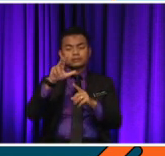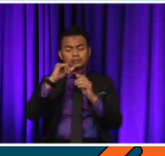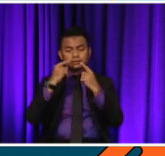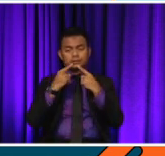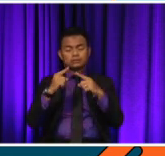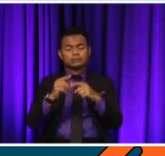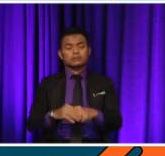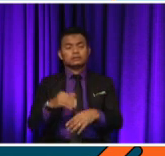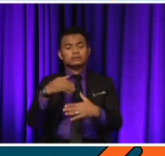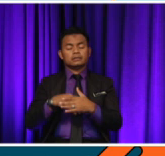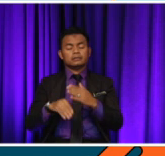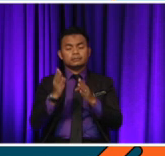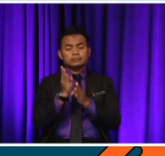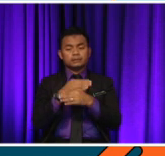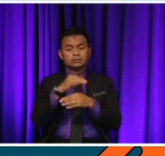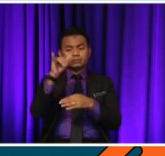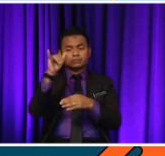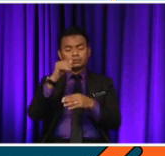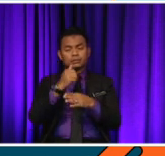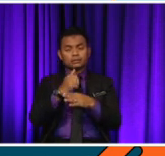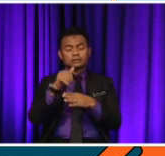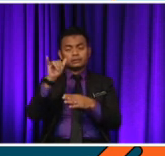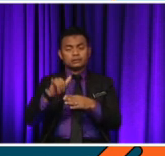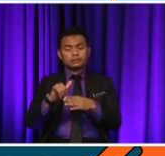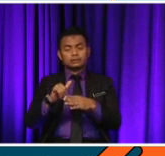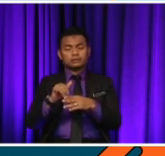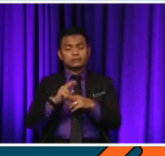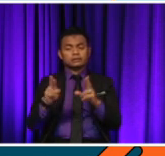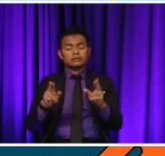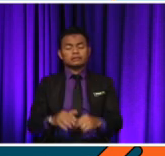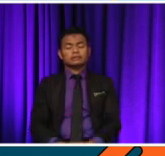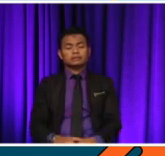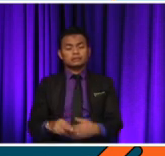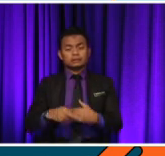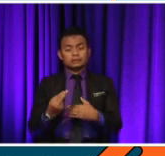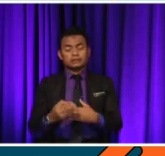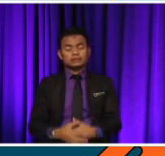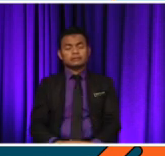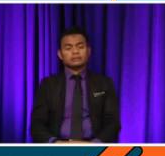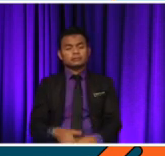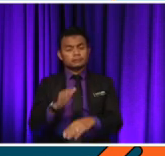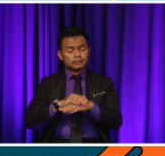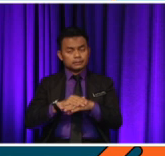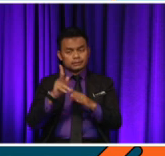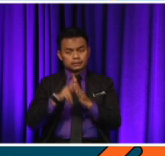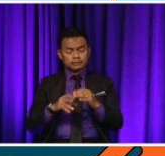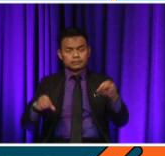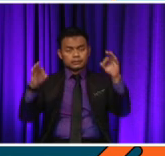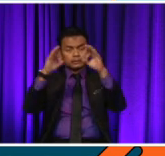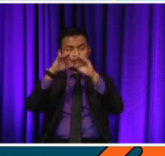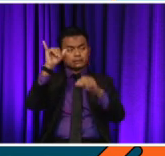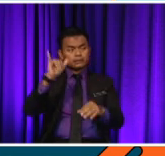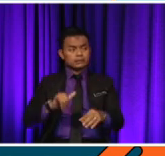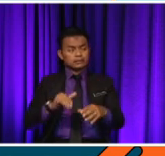yang ringkas kasus banyak sebenarnya kepentingan yang dapat